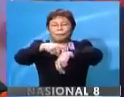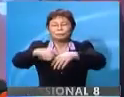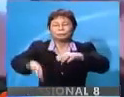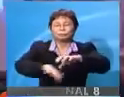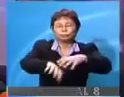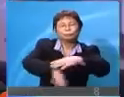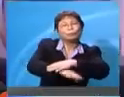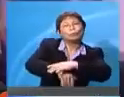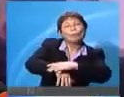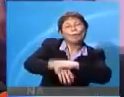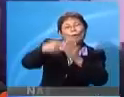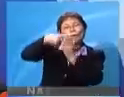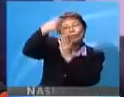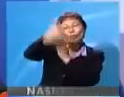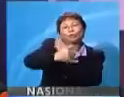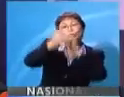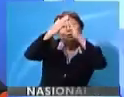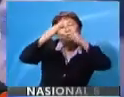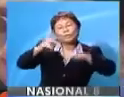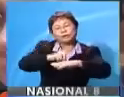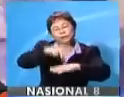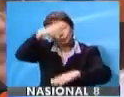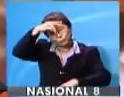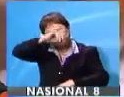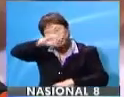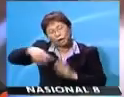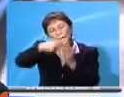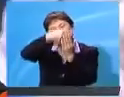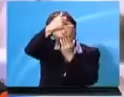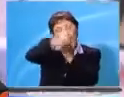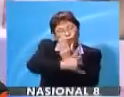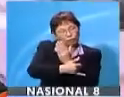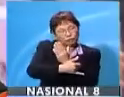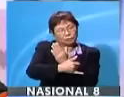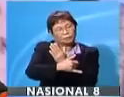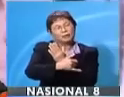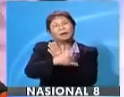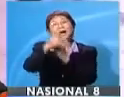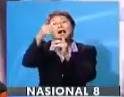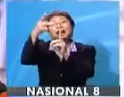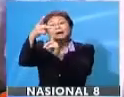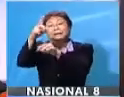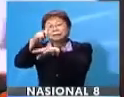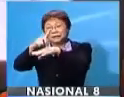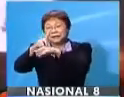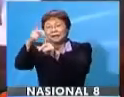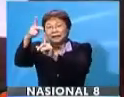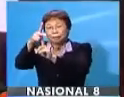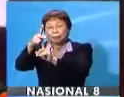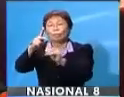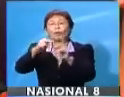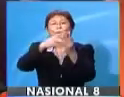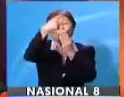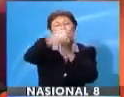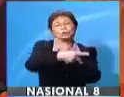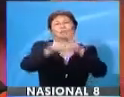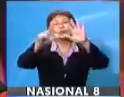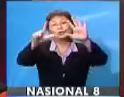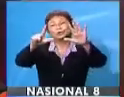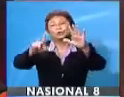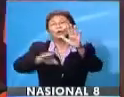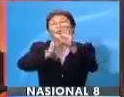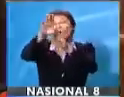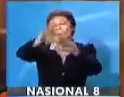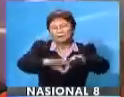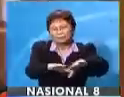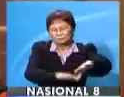pengundian projek Rumah WIB itu di Putrajaya. Projek Enesta alias Kepong merupakan projek Rumah WIB yang ketujuh. Dibangunkan di